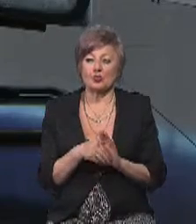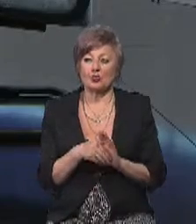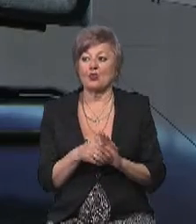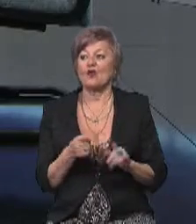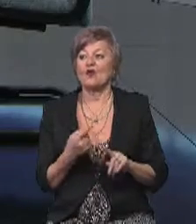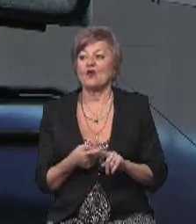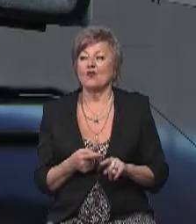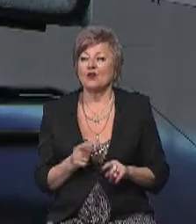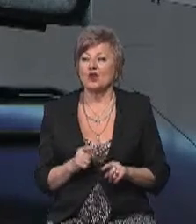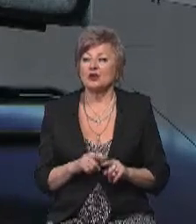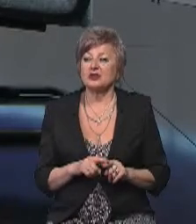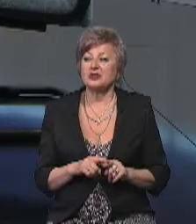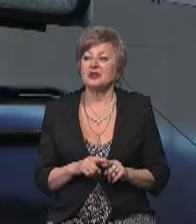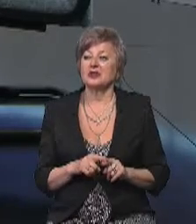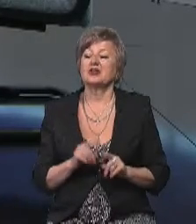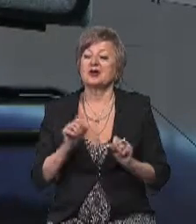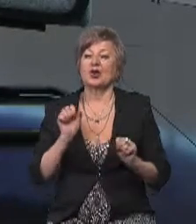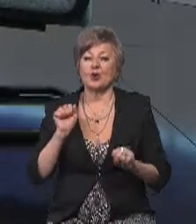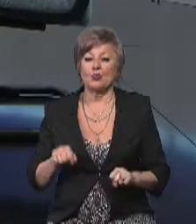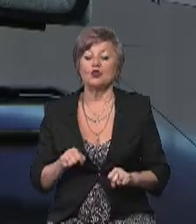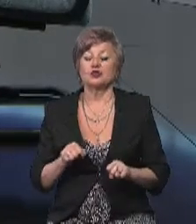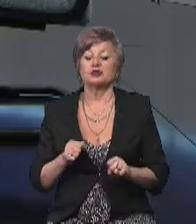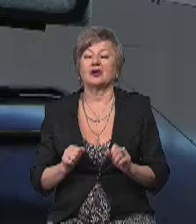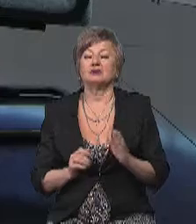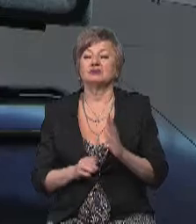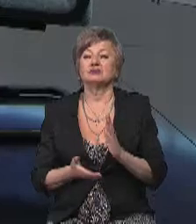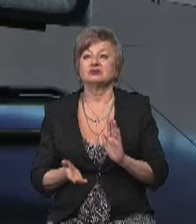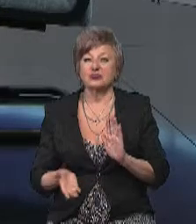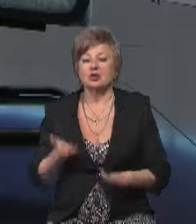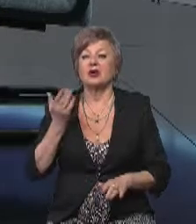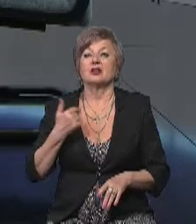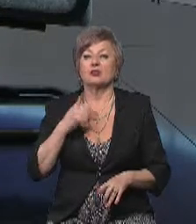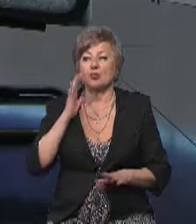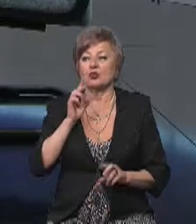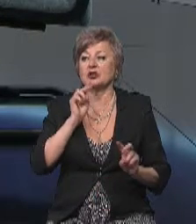ці паростки зможуть вирости, будемо спостерігати. Не просто спостерігати,